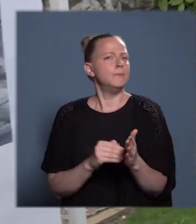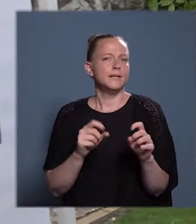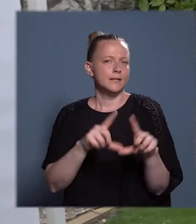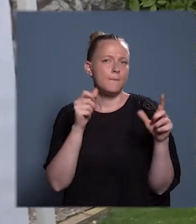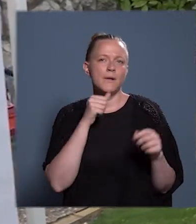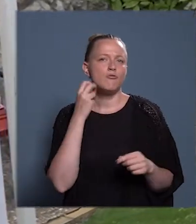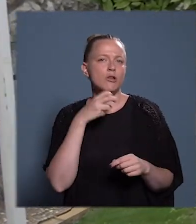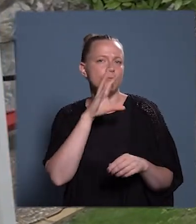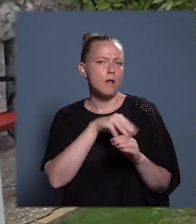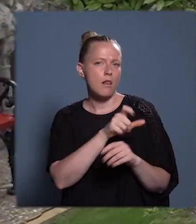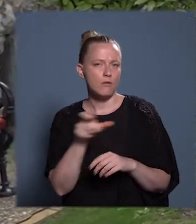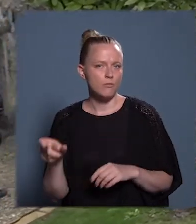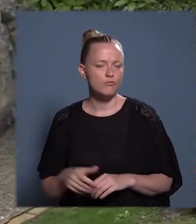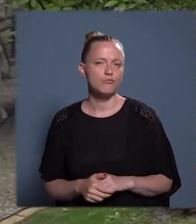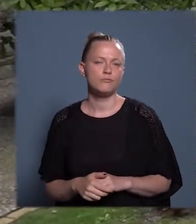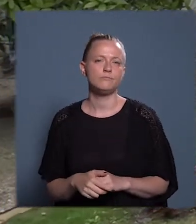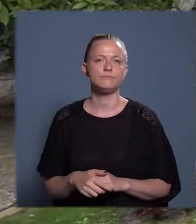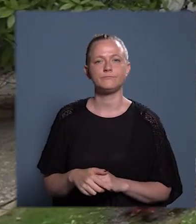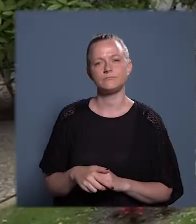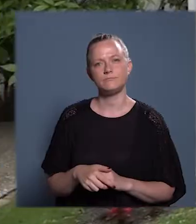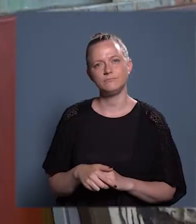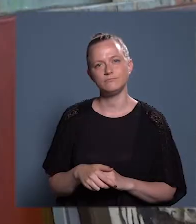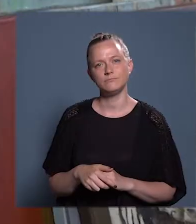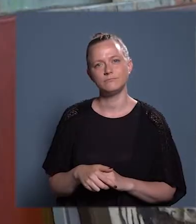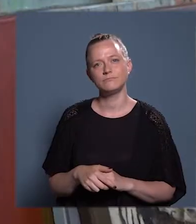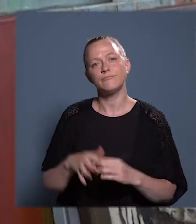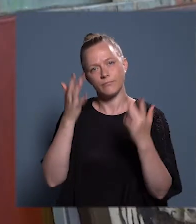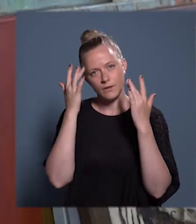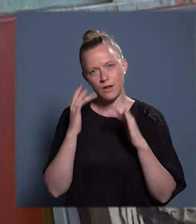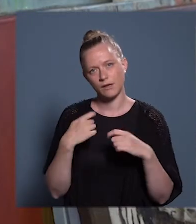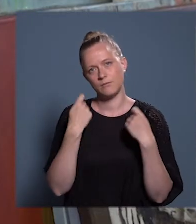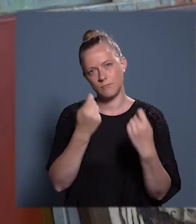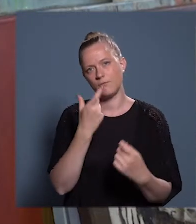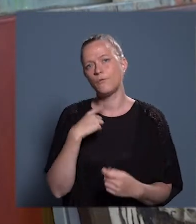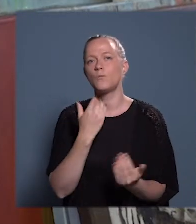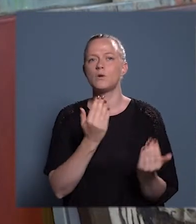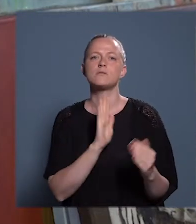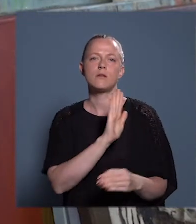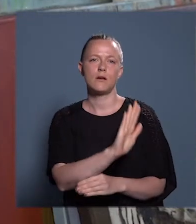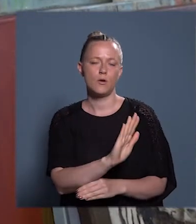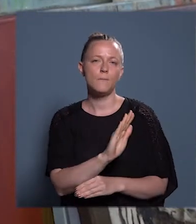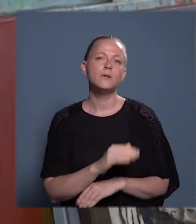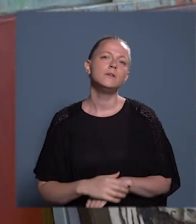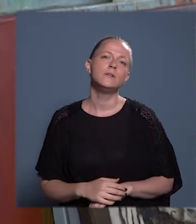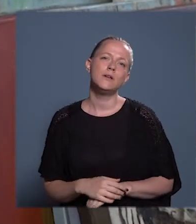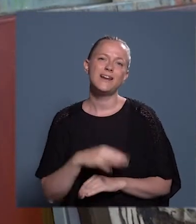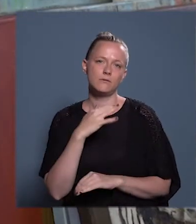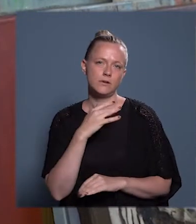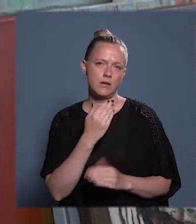pesterzsébetiek? Hát ajándékba adtam a múzeumnak, a Rátkai